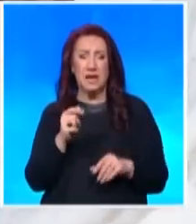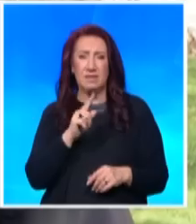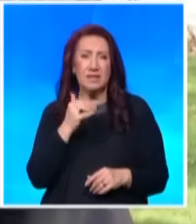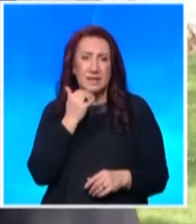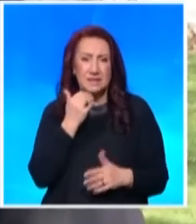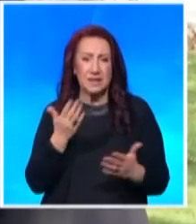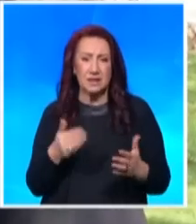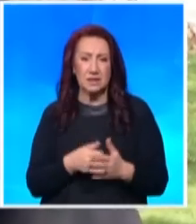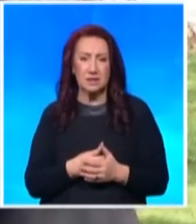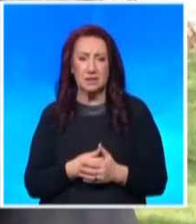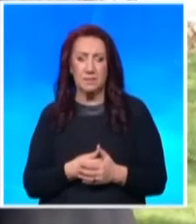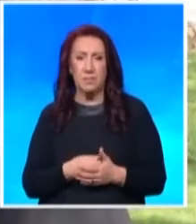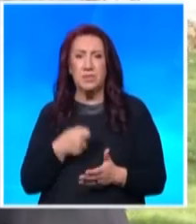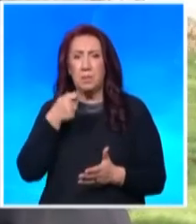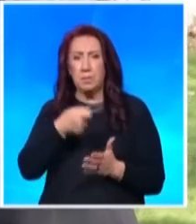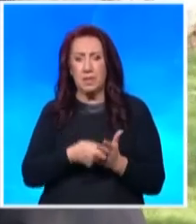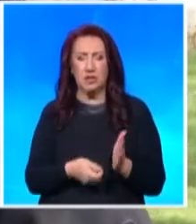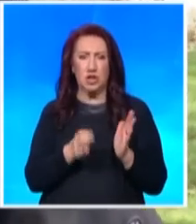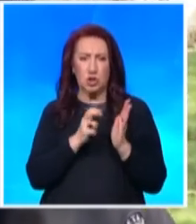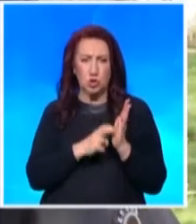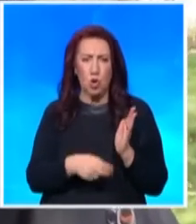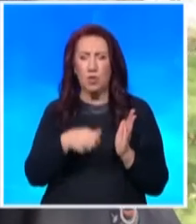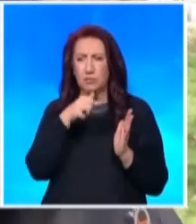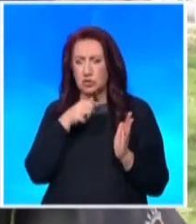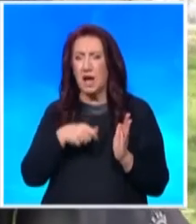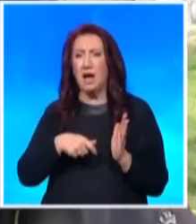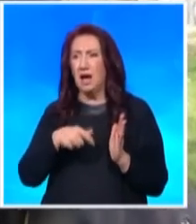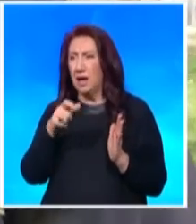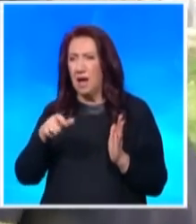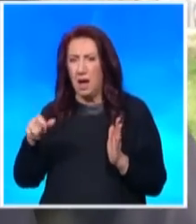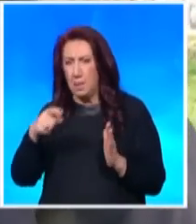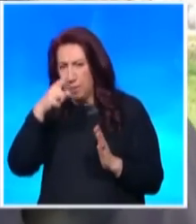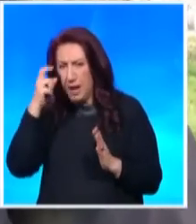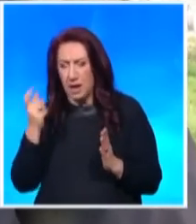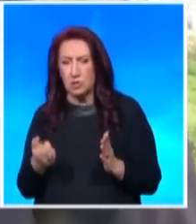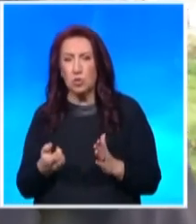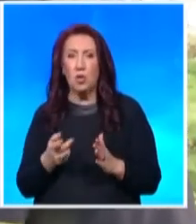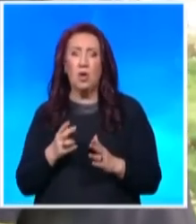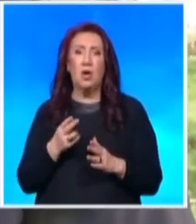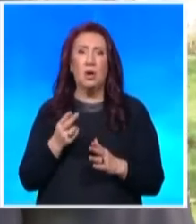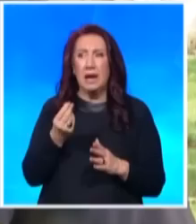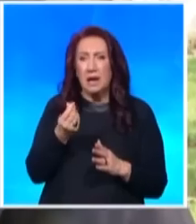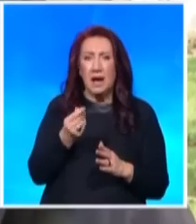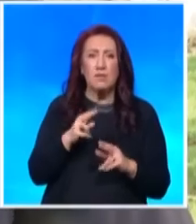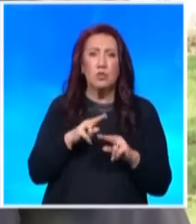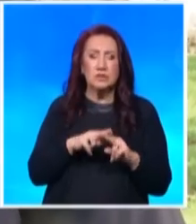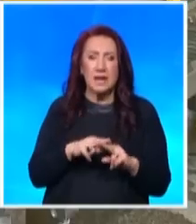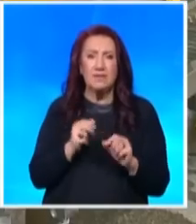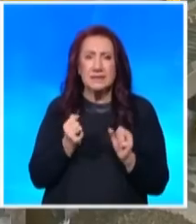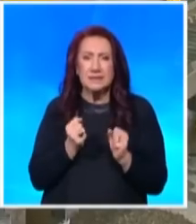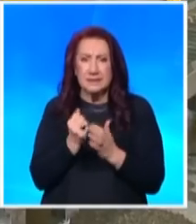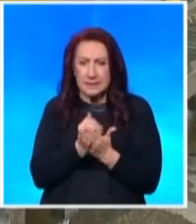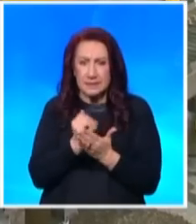най-необходимото. Битовите сметки и ако остане нещо, вече оцеляваме до следващата дата, следващия